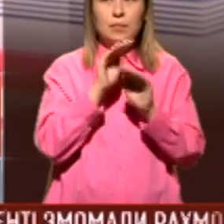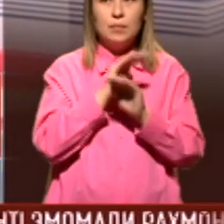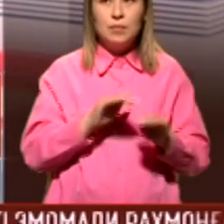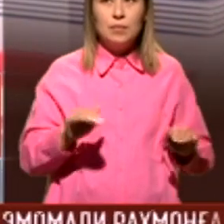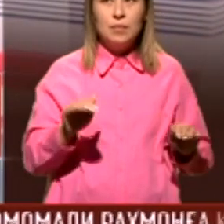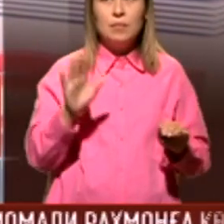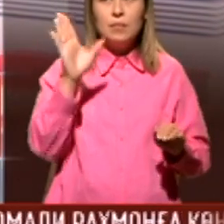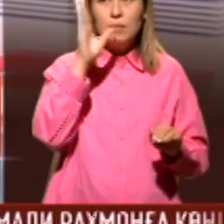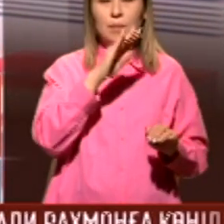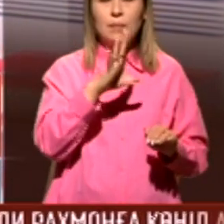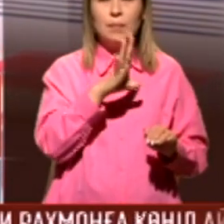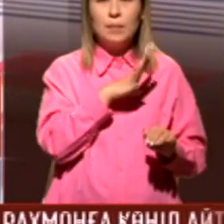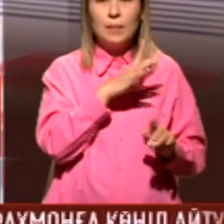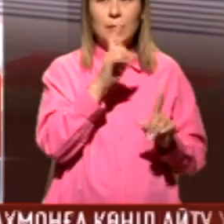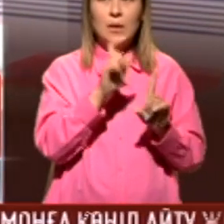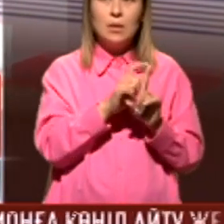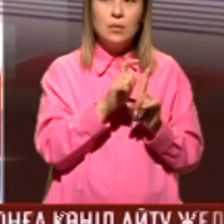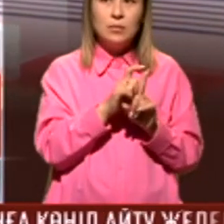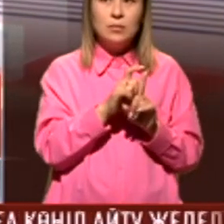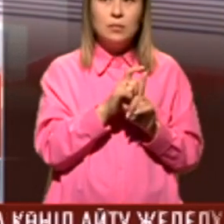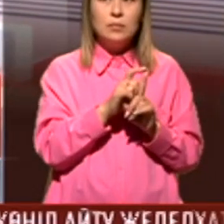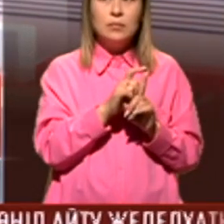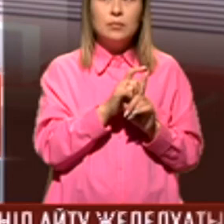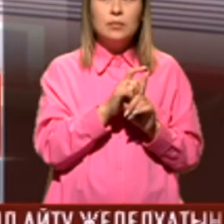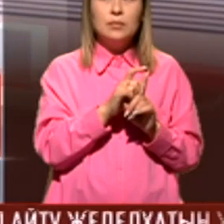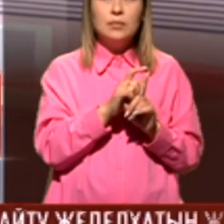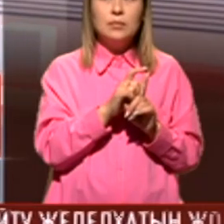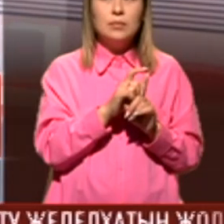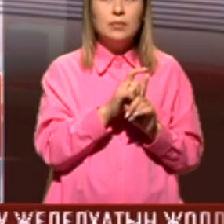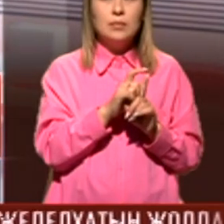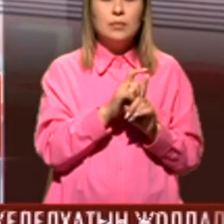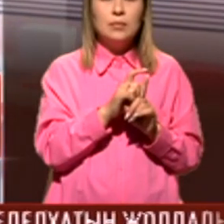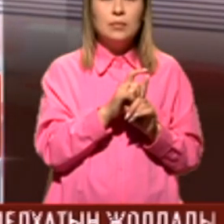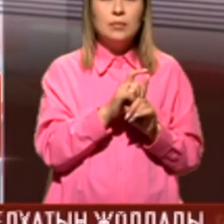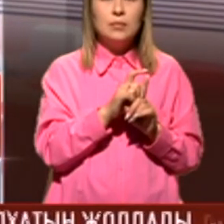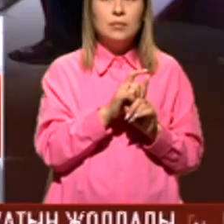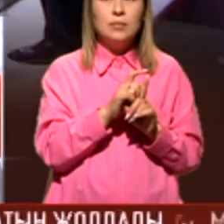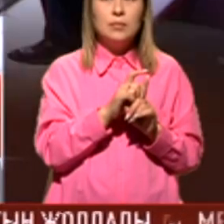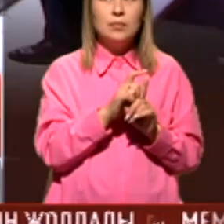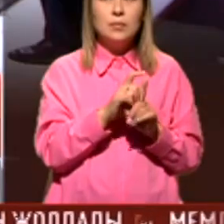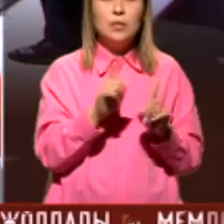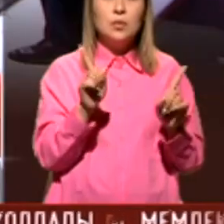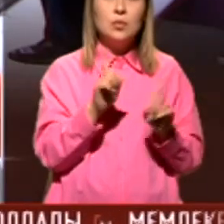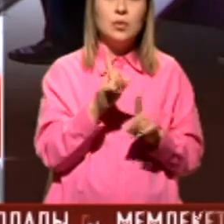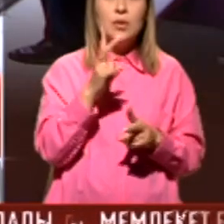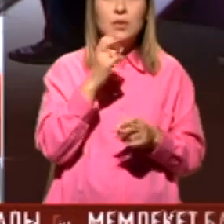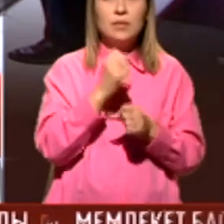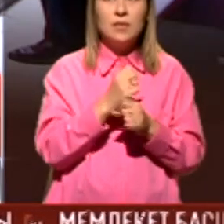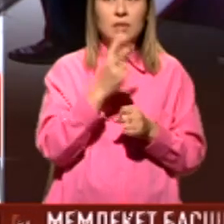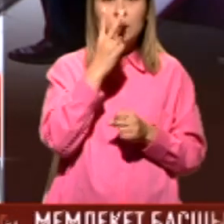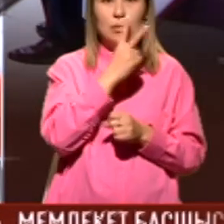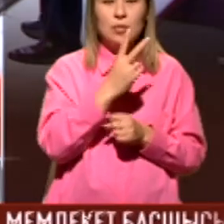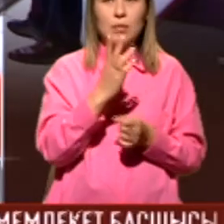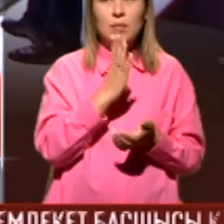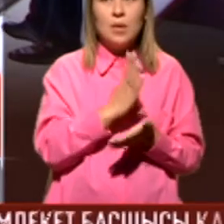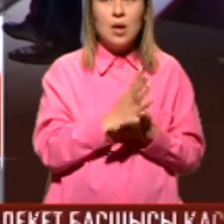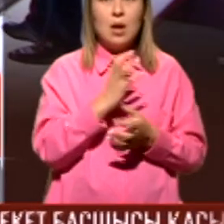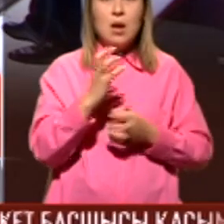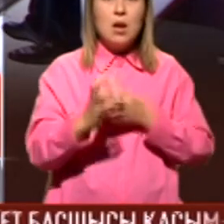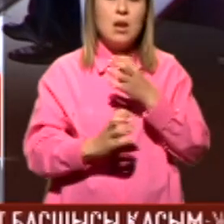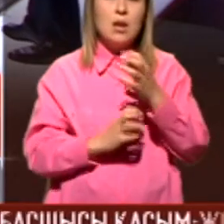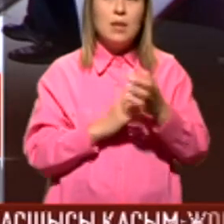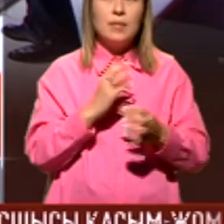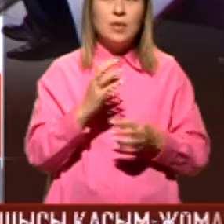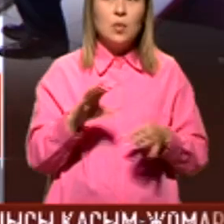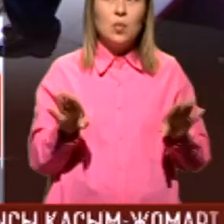деген айтылып еді сыни көзқарастар. Иә? Бірақ кейін ненің қалай болып жатқанын өзіміз көріп отырмыз. Әлемнің